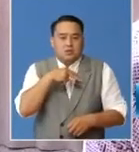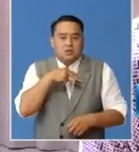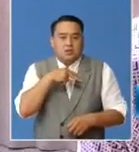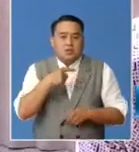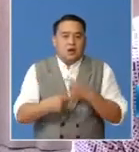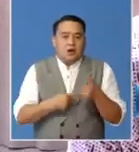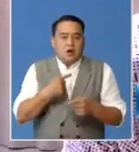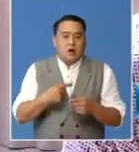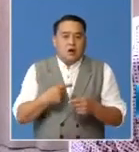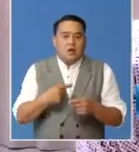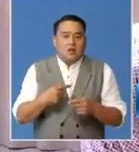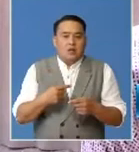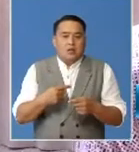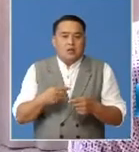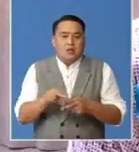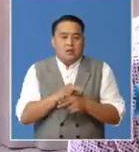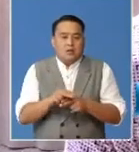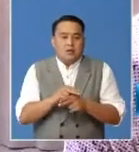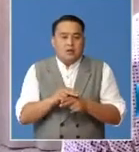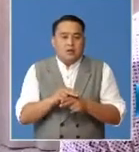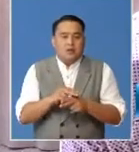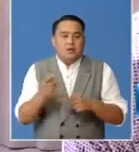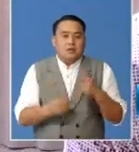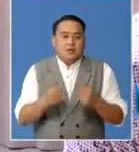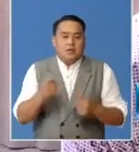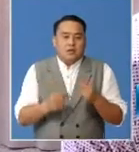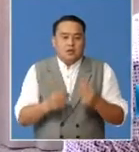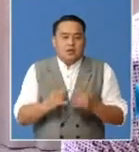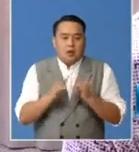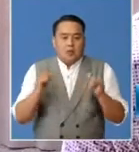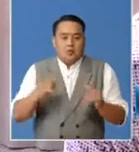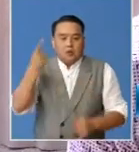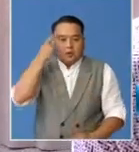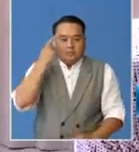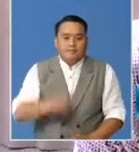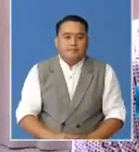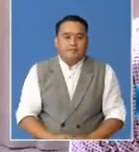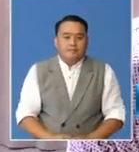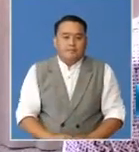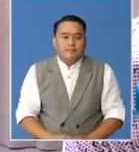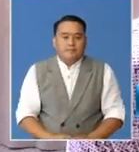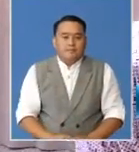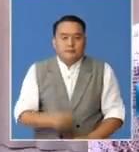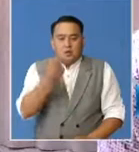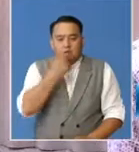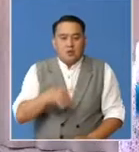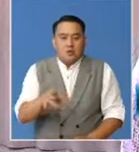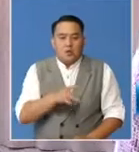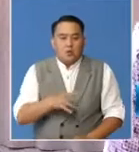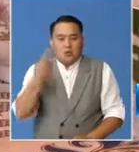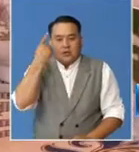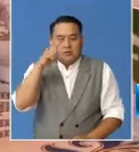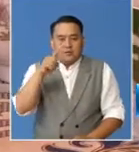туберкулез ауруына ем осы сүтті ешкіні дамытуды ойладым. Жалпы Жаркент қаласына осыны әкелуді